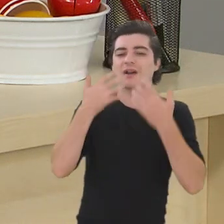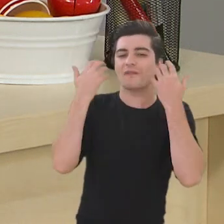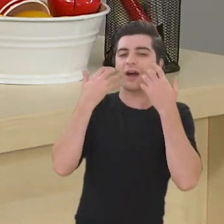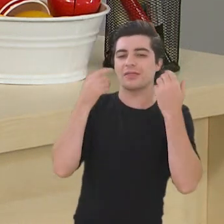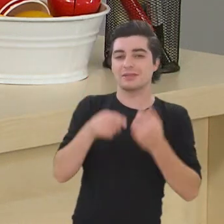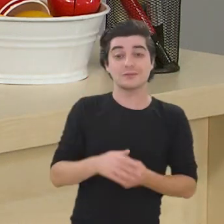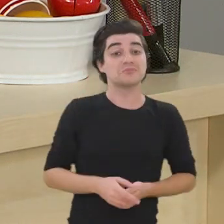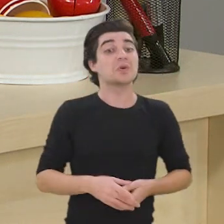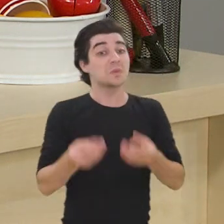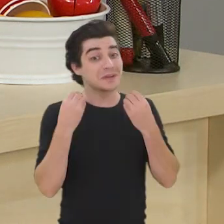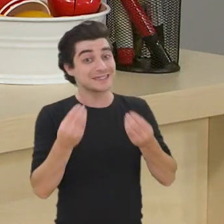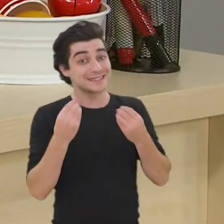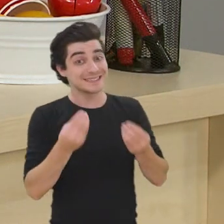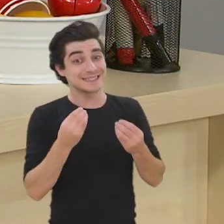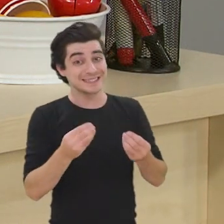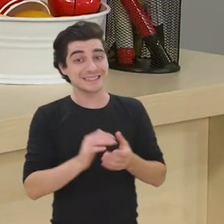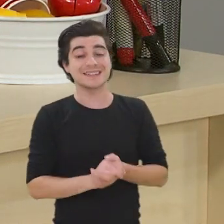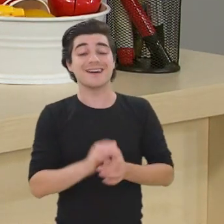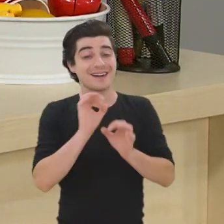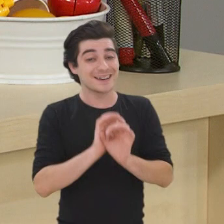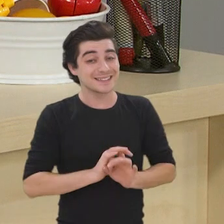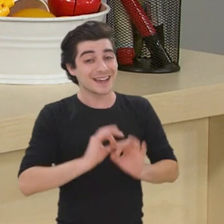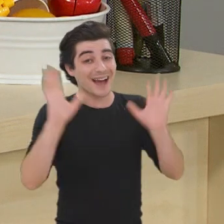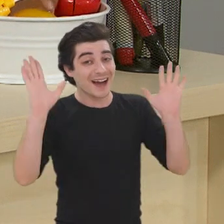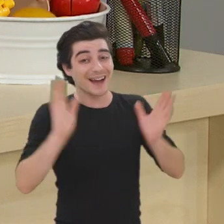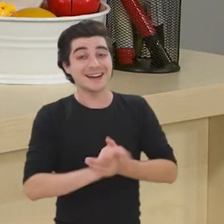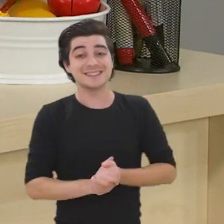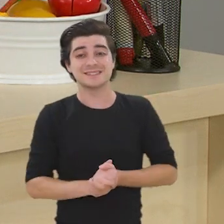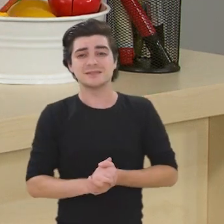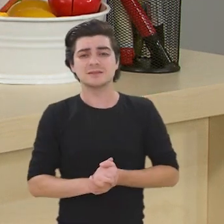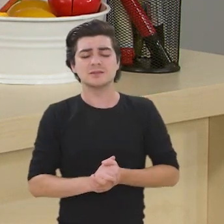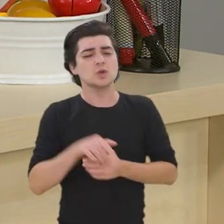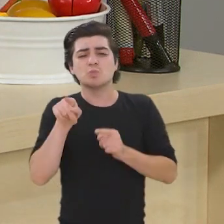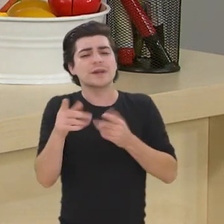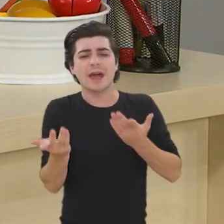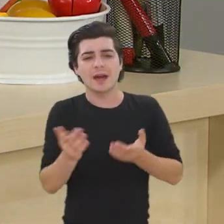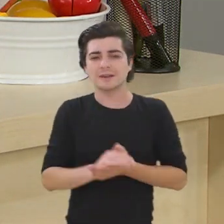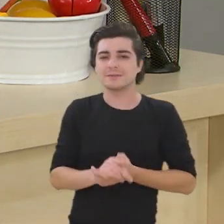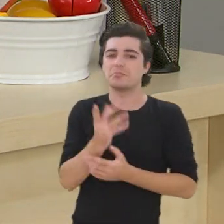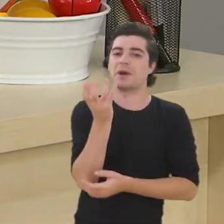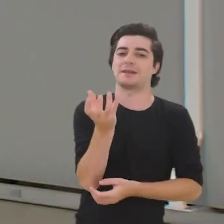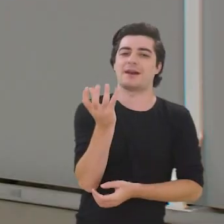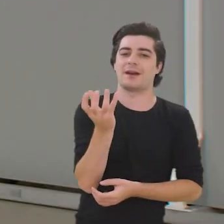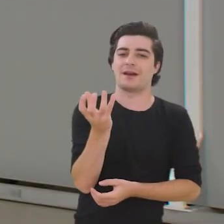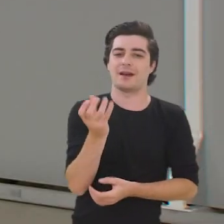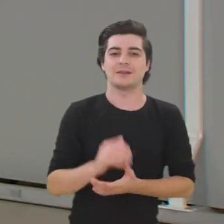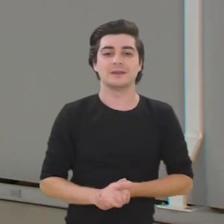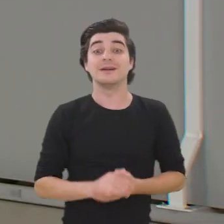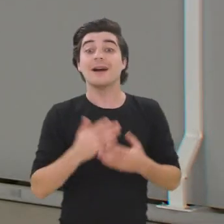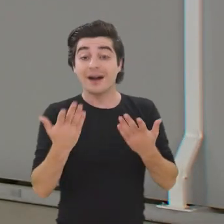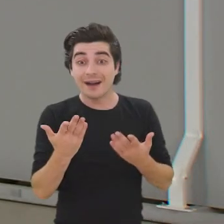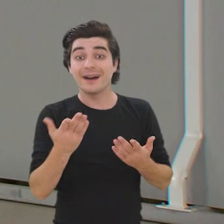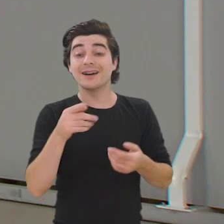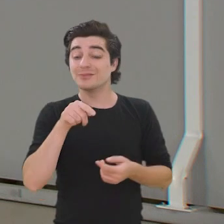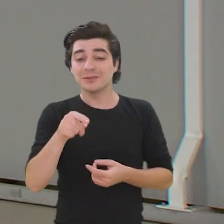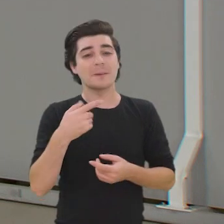hayvan. Çok iyisin, bir hayvan. Harika. Bu nedir peki? Bardak. Bardak. Evet